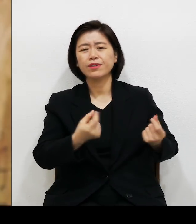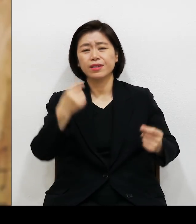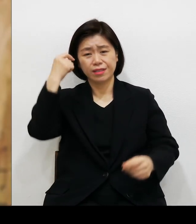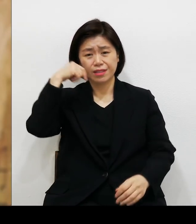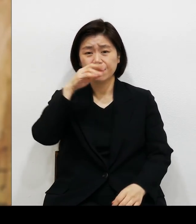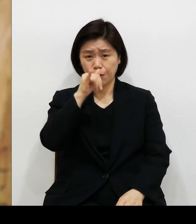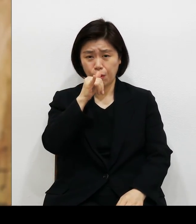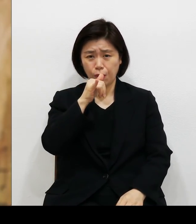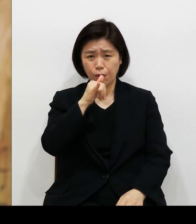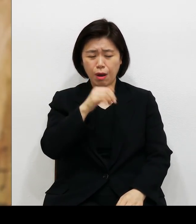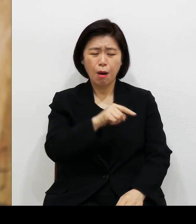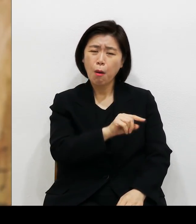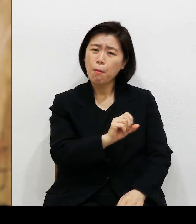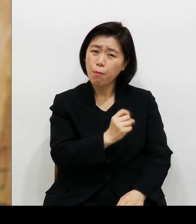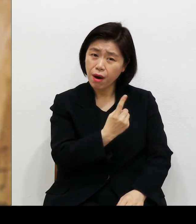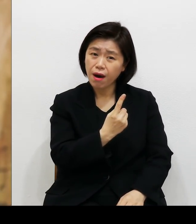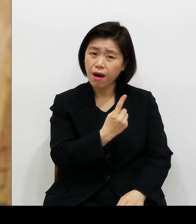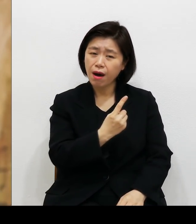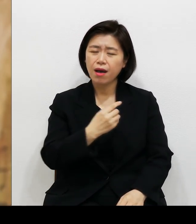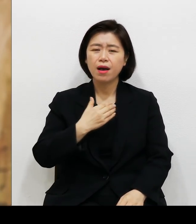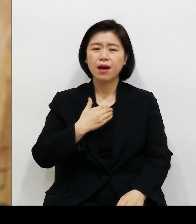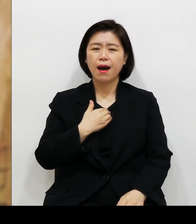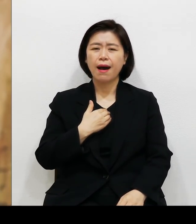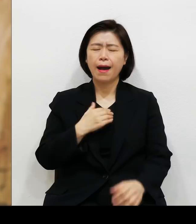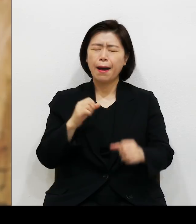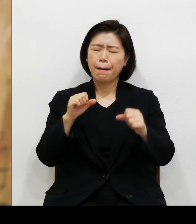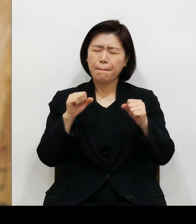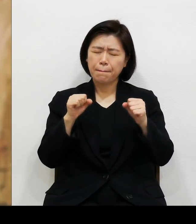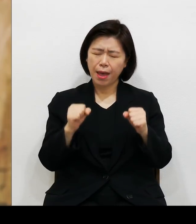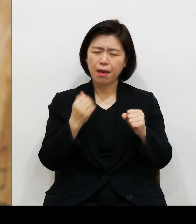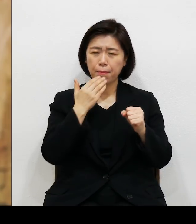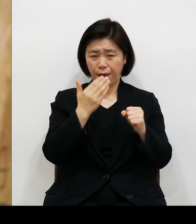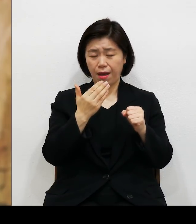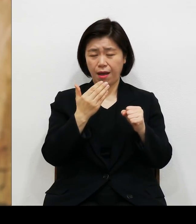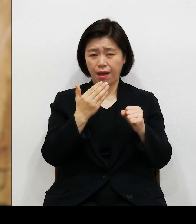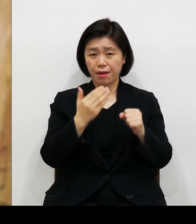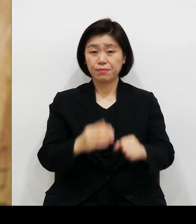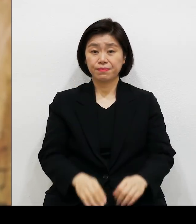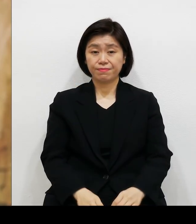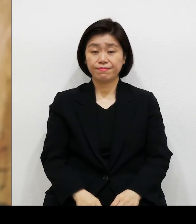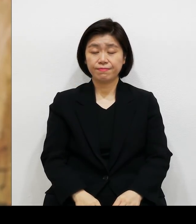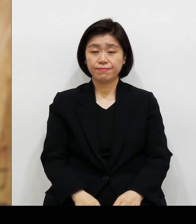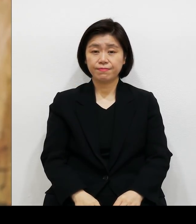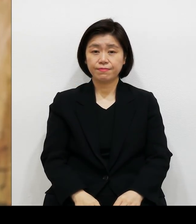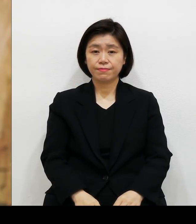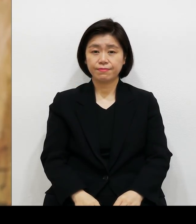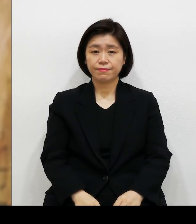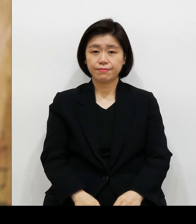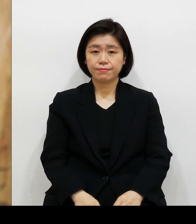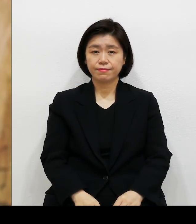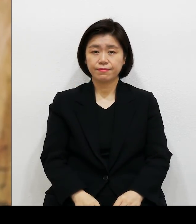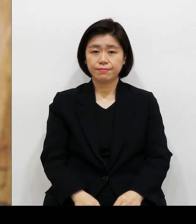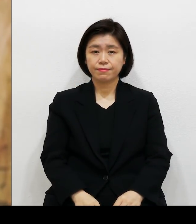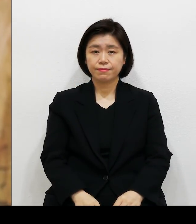얘 때문에 제가 삶을 버텼던 거 아닌가 싶기도 하고 예.